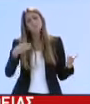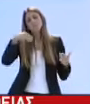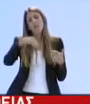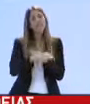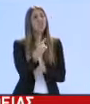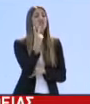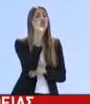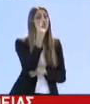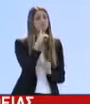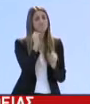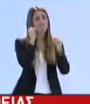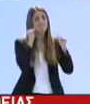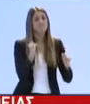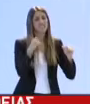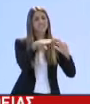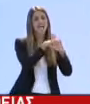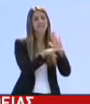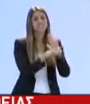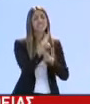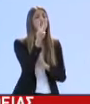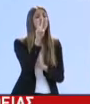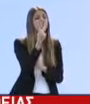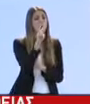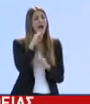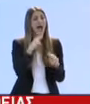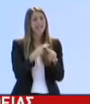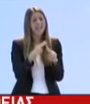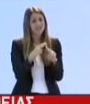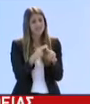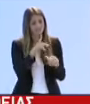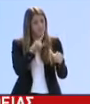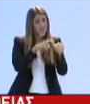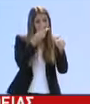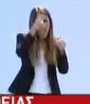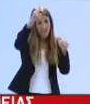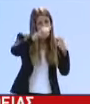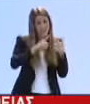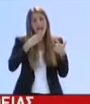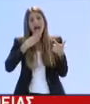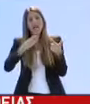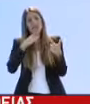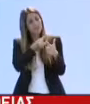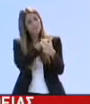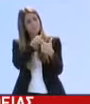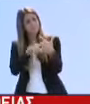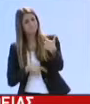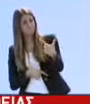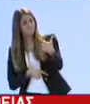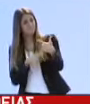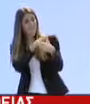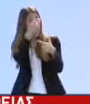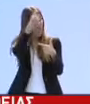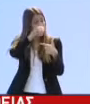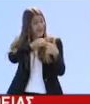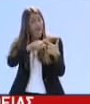δύο θεμελιώδεις αξίες, δύο θεμελιώδεις αρχές, την ελευθερία και την αλληλεγγύη, και όλες οι επιμέρους